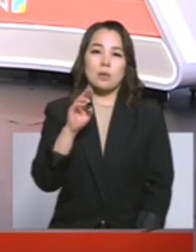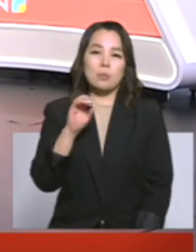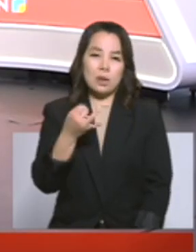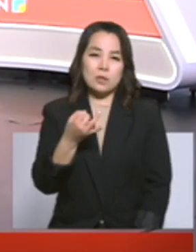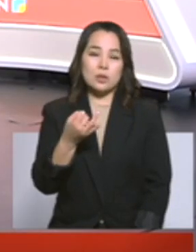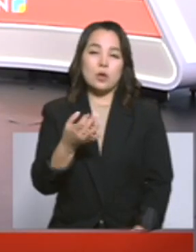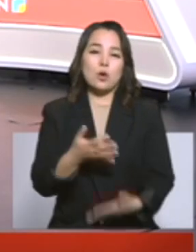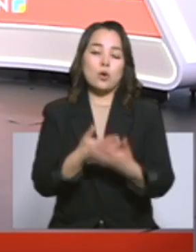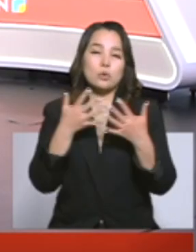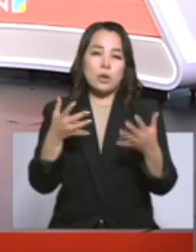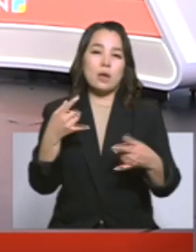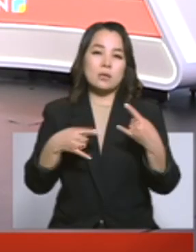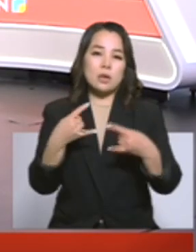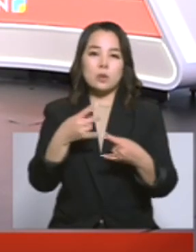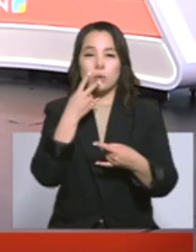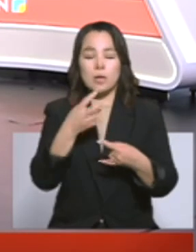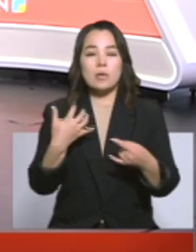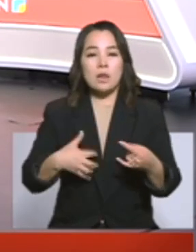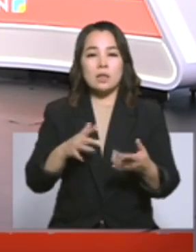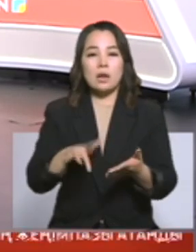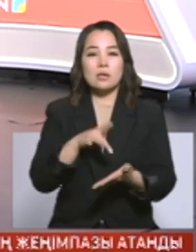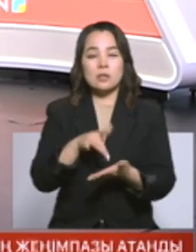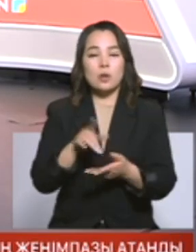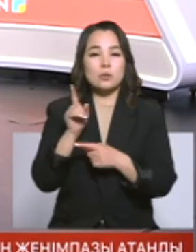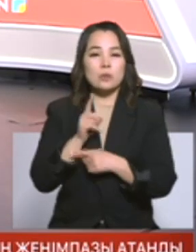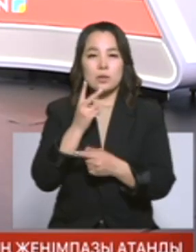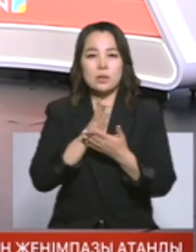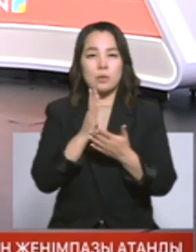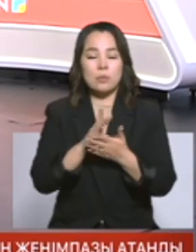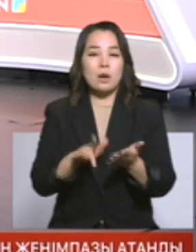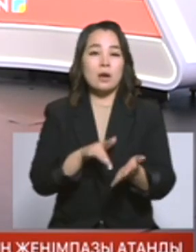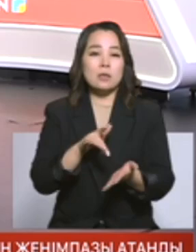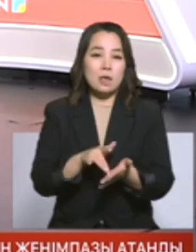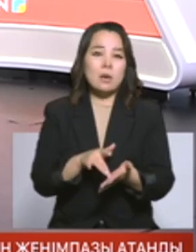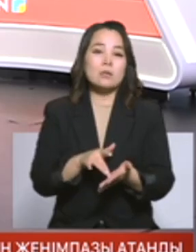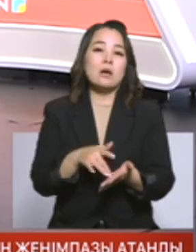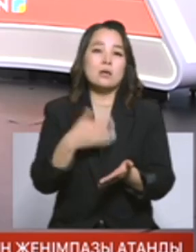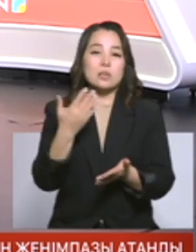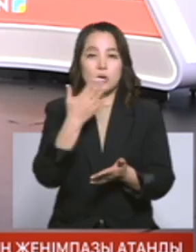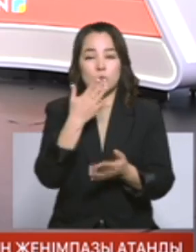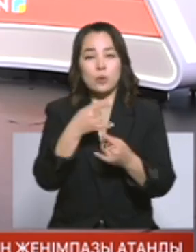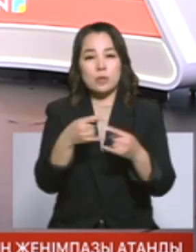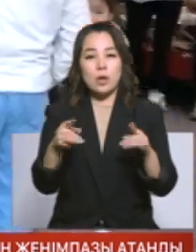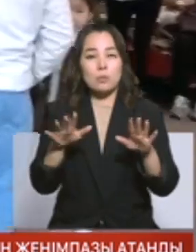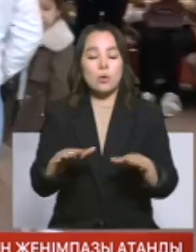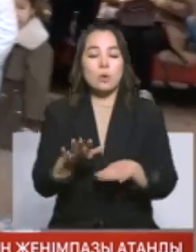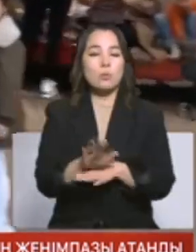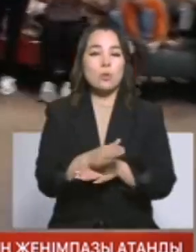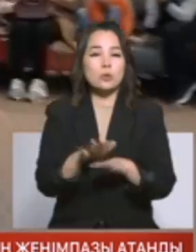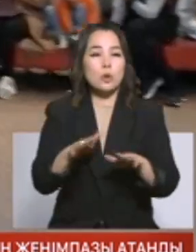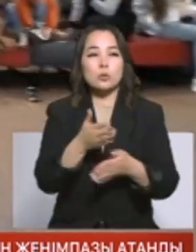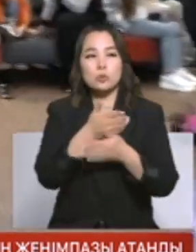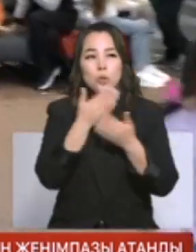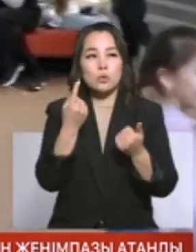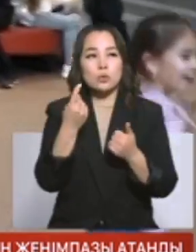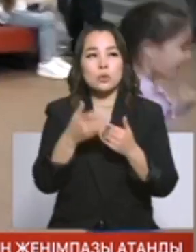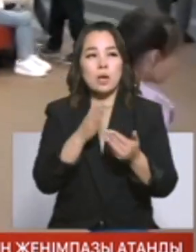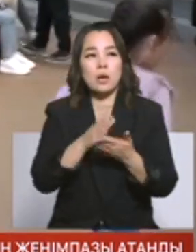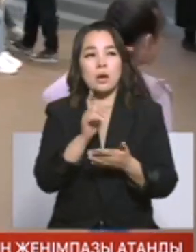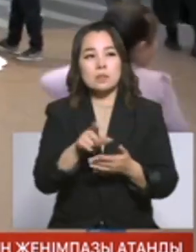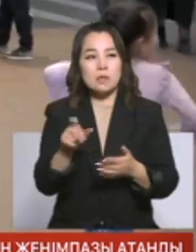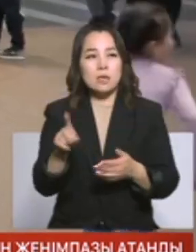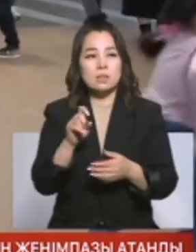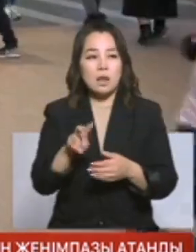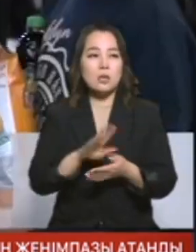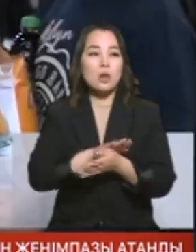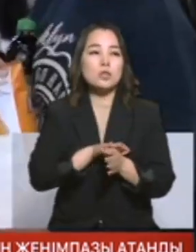Еркебайды үлкен экраннан көруді тараздықтар да тағатсыз күткен екен. Қала кинотеатрларында бос орын болмады. Мәселен, мына 100 адамнан асатын